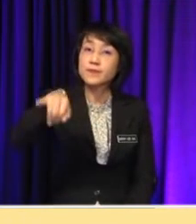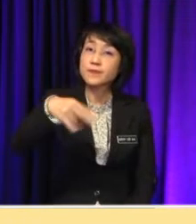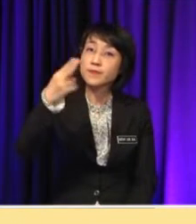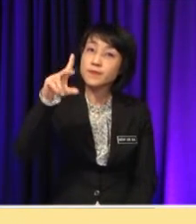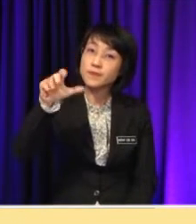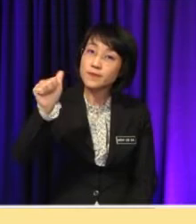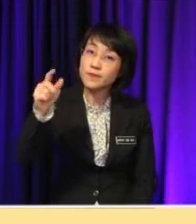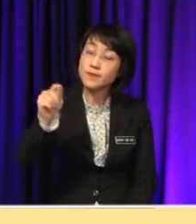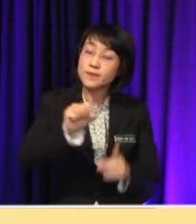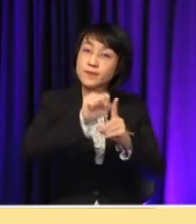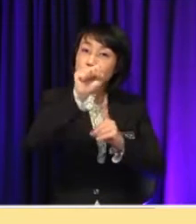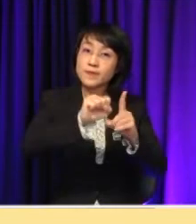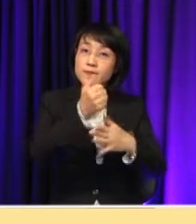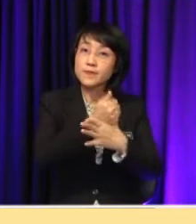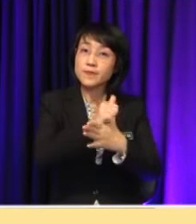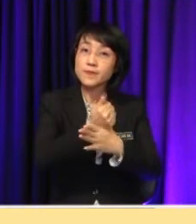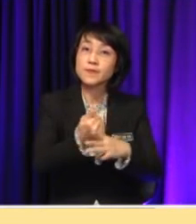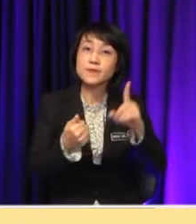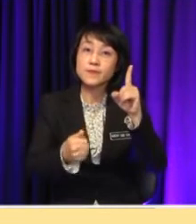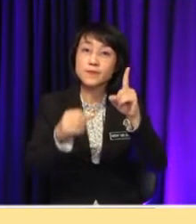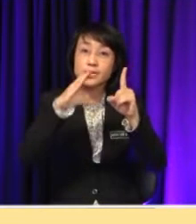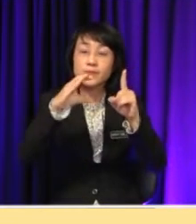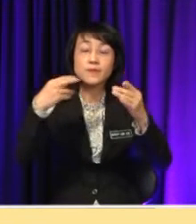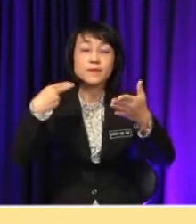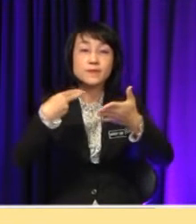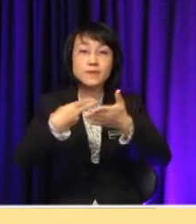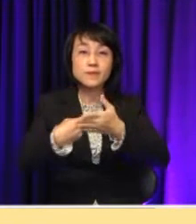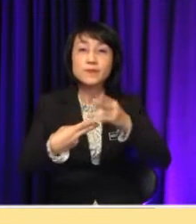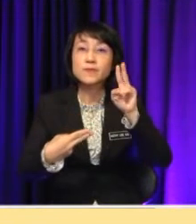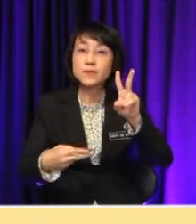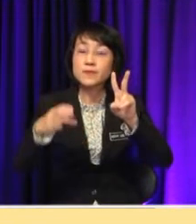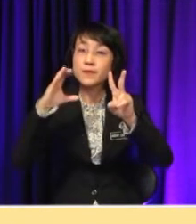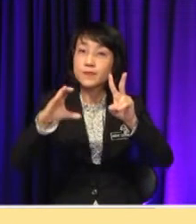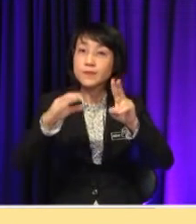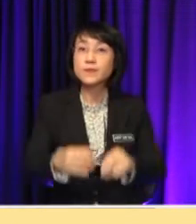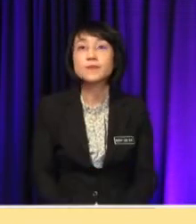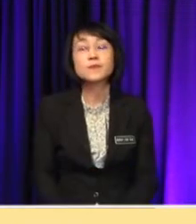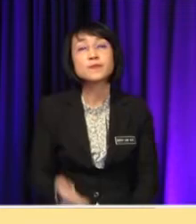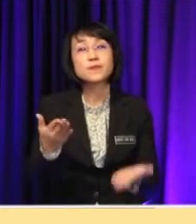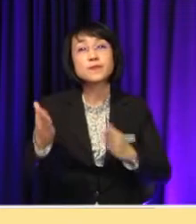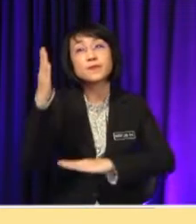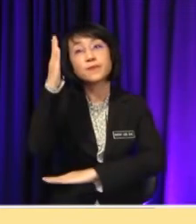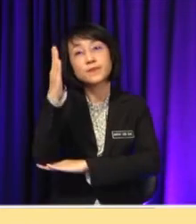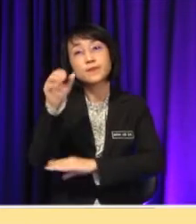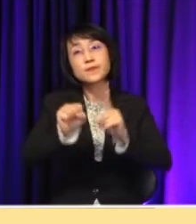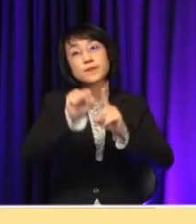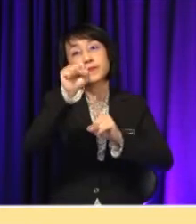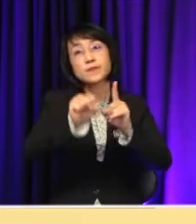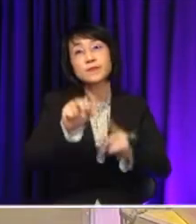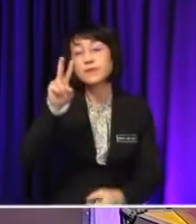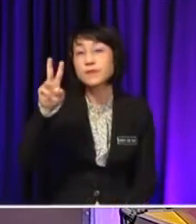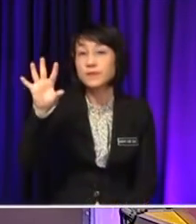hingga dua dari mungkin waktu tengah hari Suhu dia 29